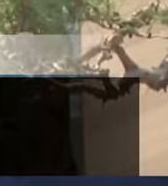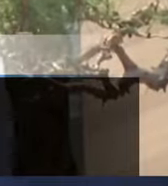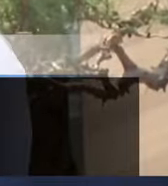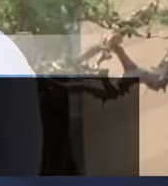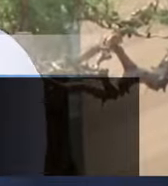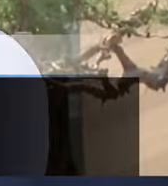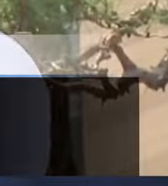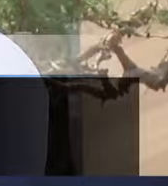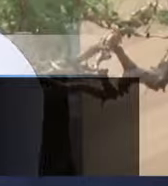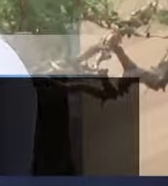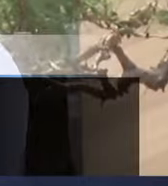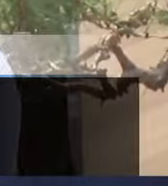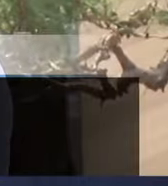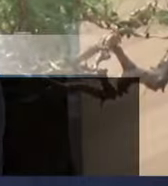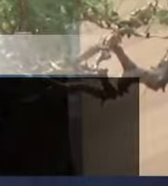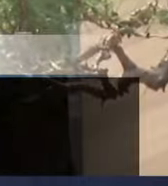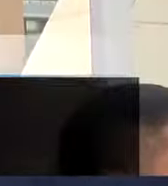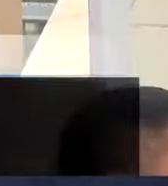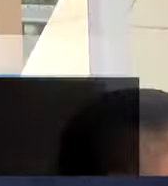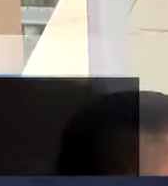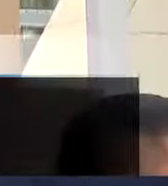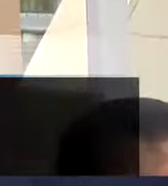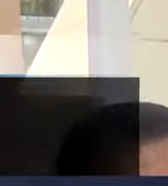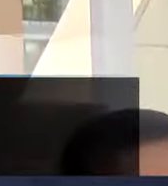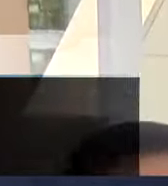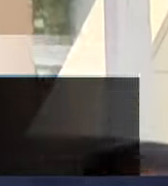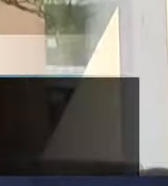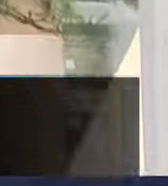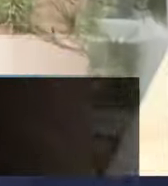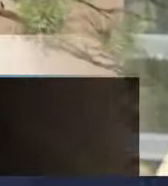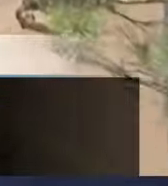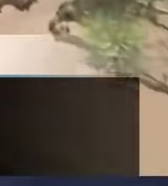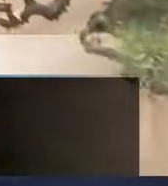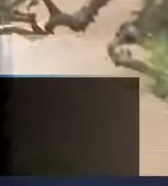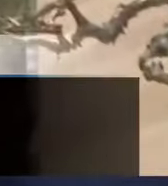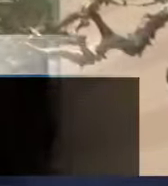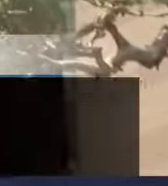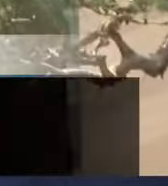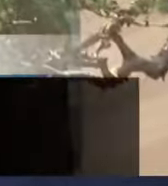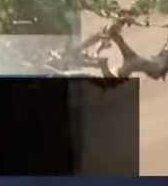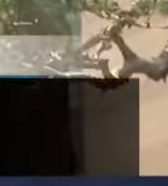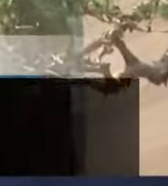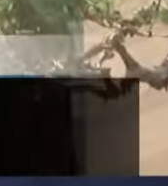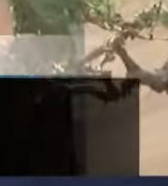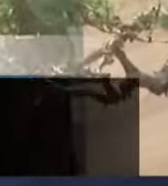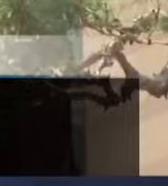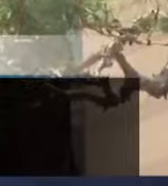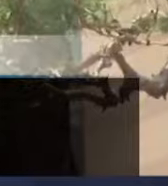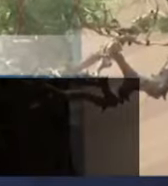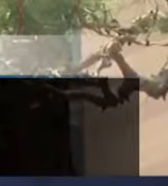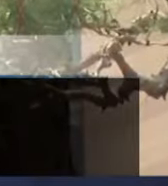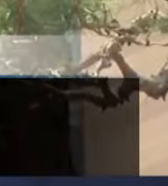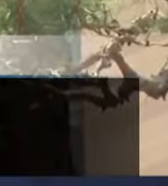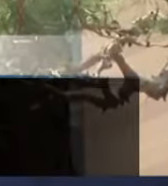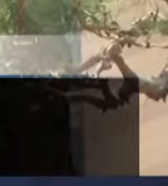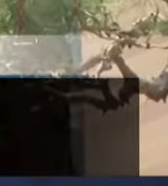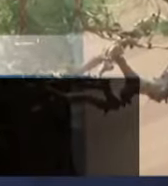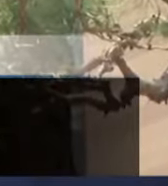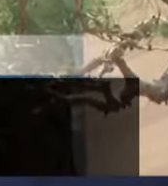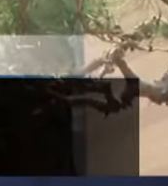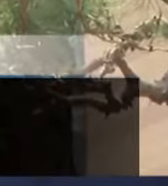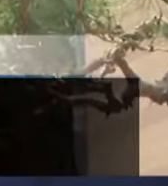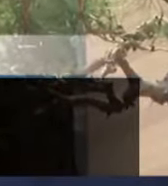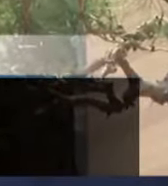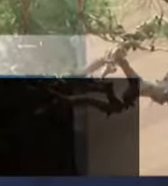납니다. 여러분 모두 그 마음으로 여기 오신 거 아닙니까? 우리는 대한민국과 여러분을 지키고 싶습니다. 그렇게 해주십시오. 투표장에 나가십시오. 꼭